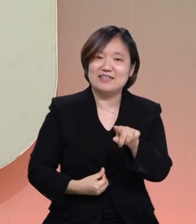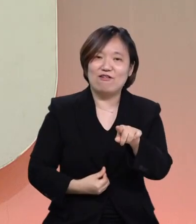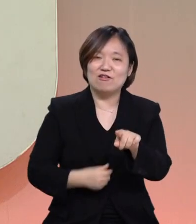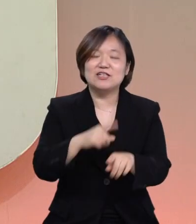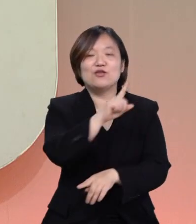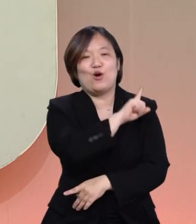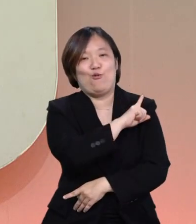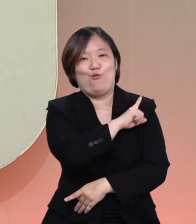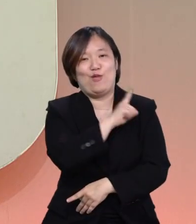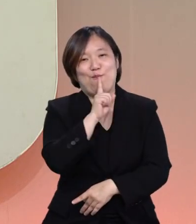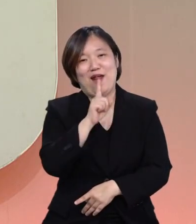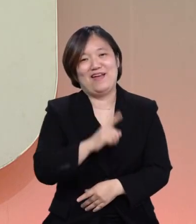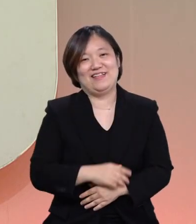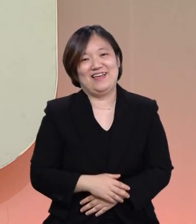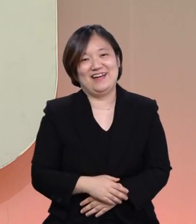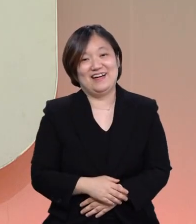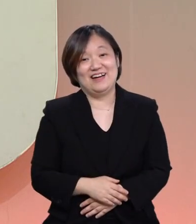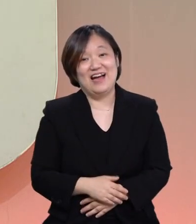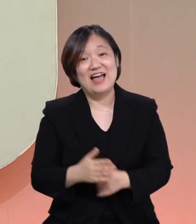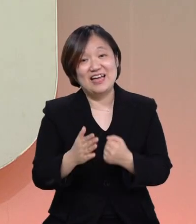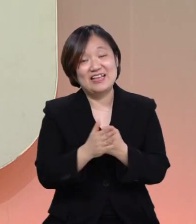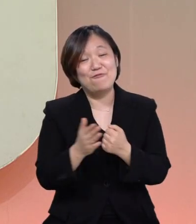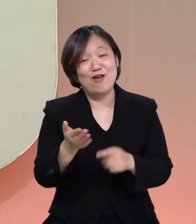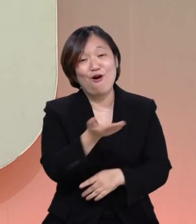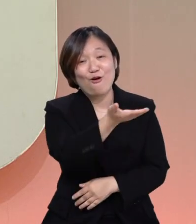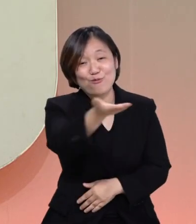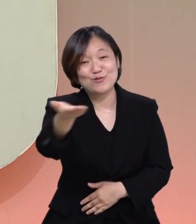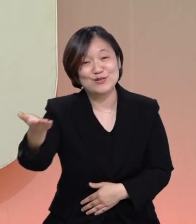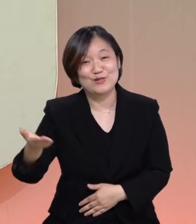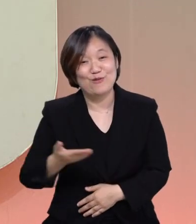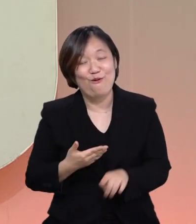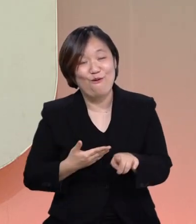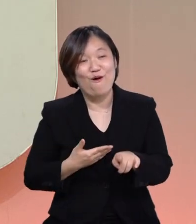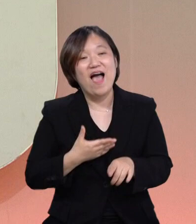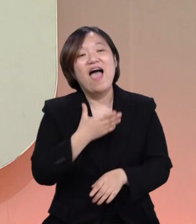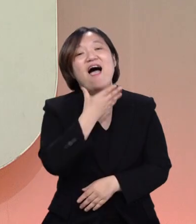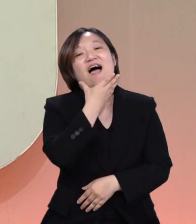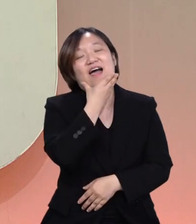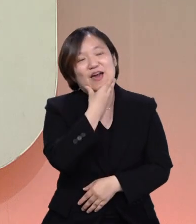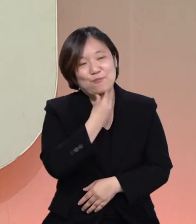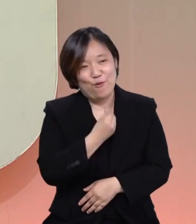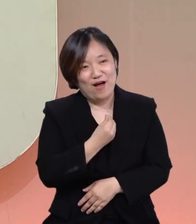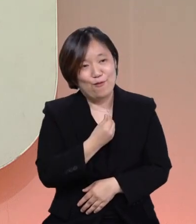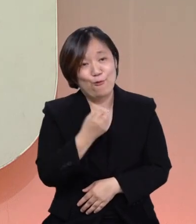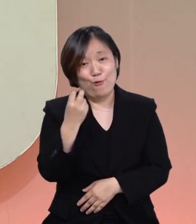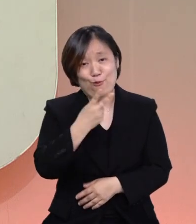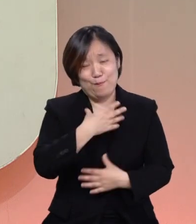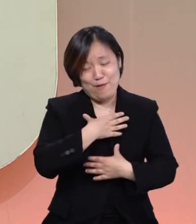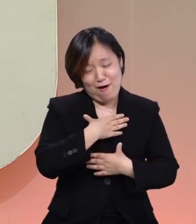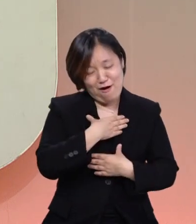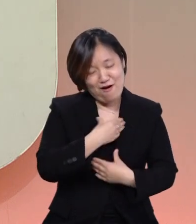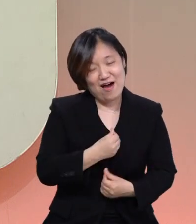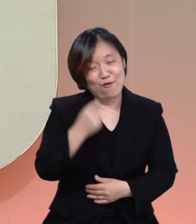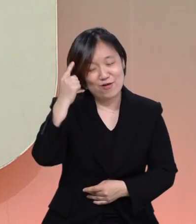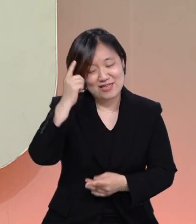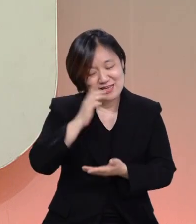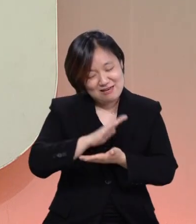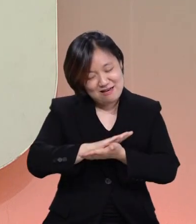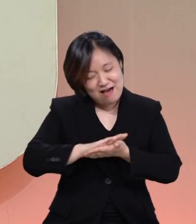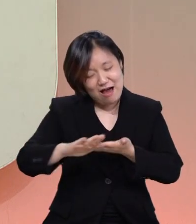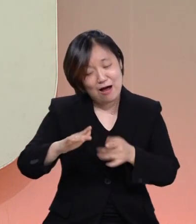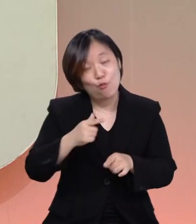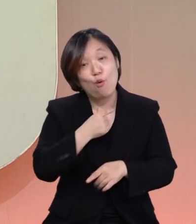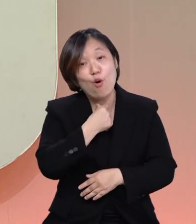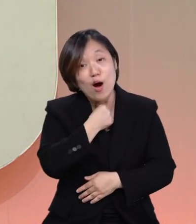항상 드리지 않습니까 그래서 우리 불자님들도 행복하고 편안하고 평온해 지시고